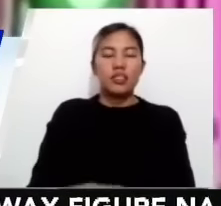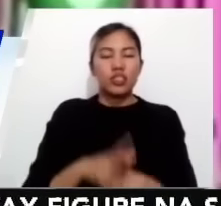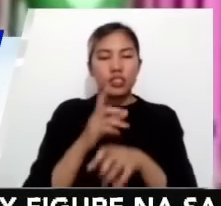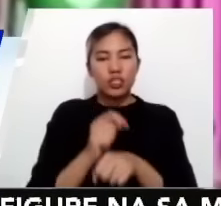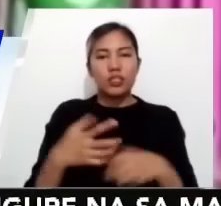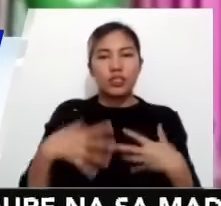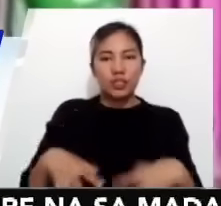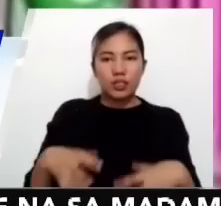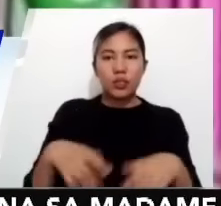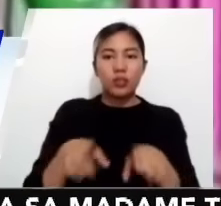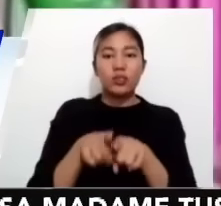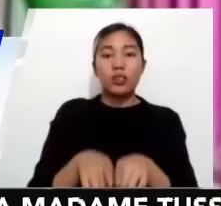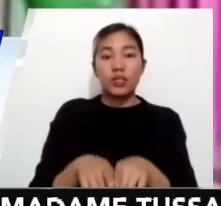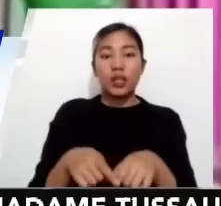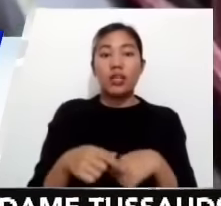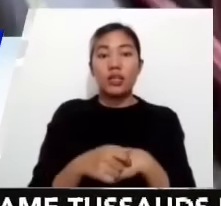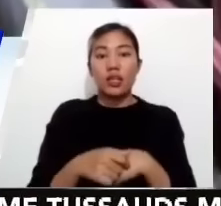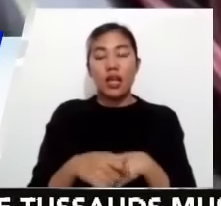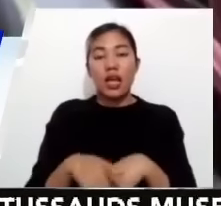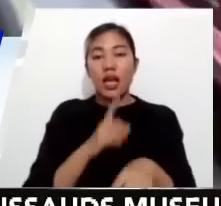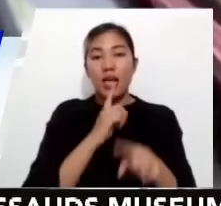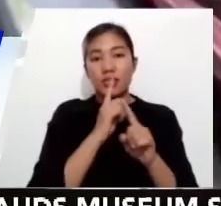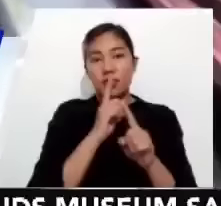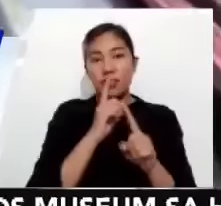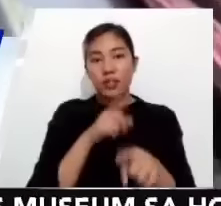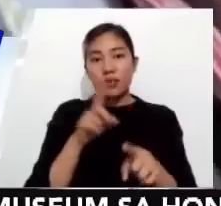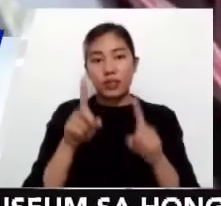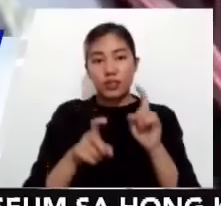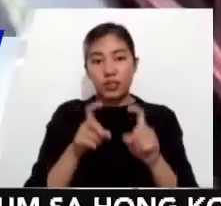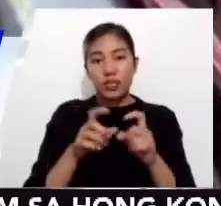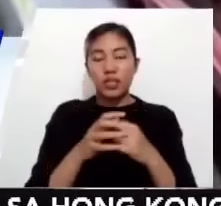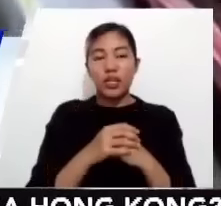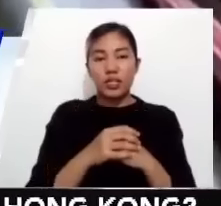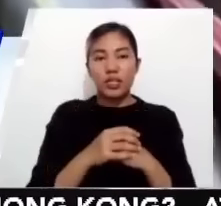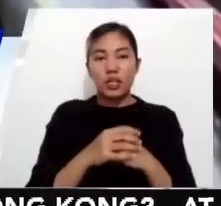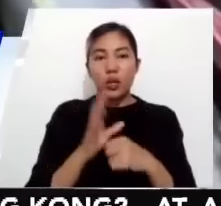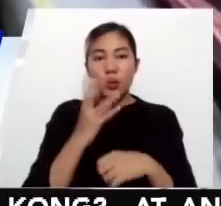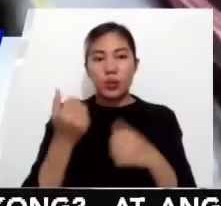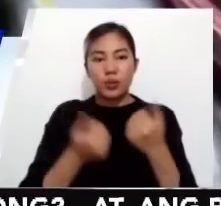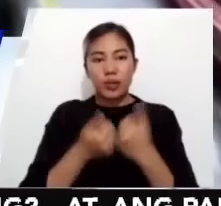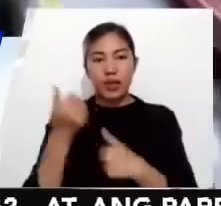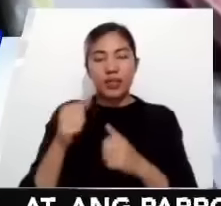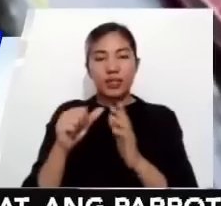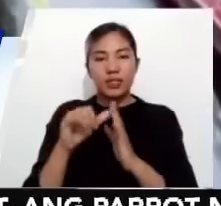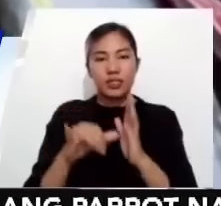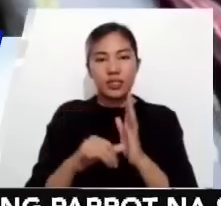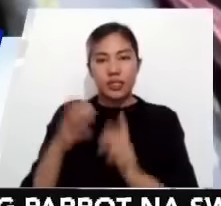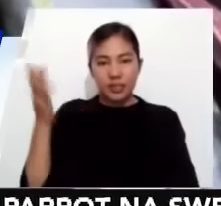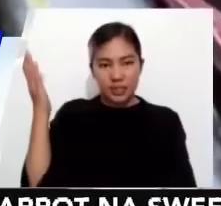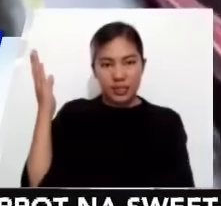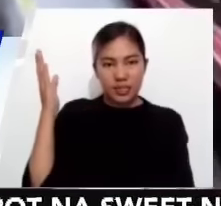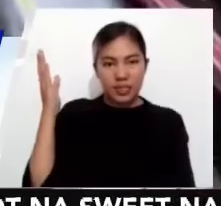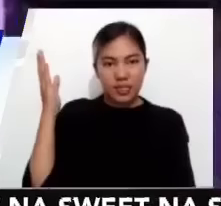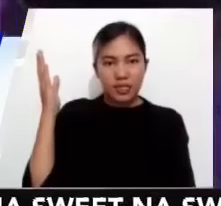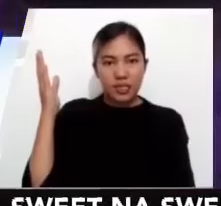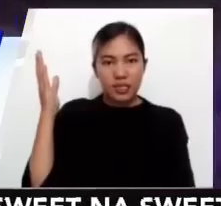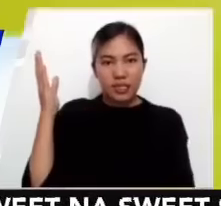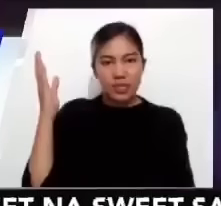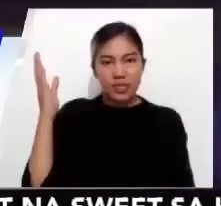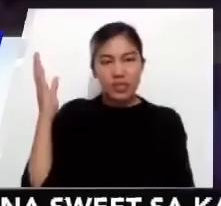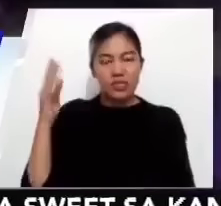sa Q&A portion? Sa huli, itinanghal na panalo sina attorney Rama Alicia Dadwal at attorney Jedzed